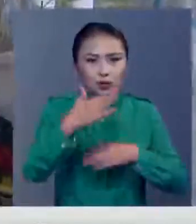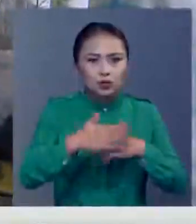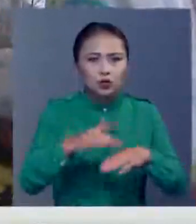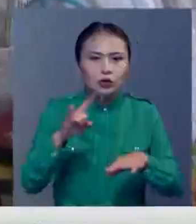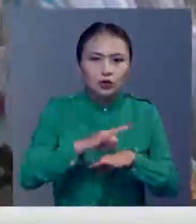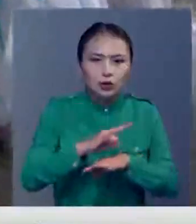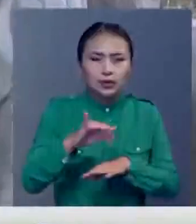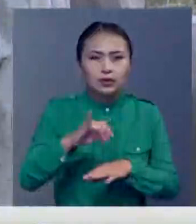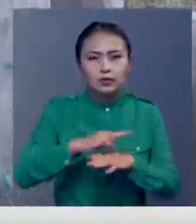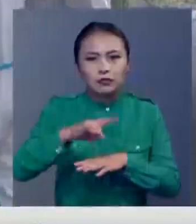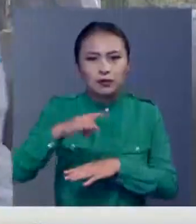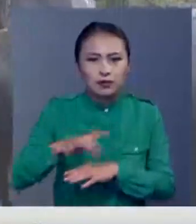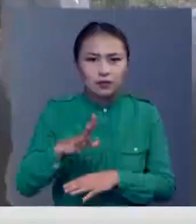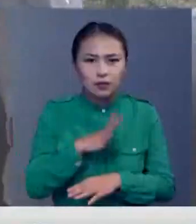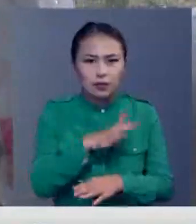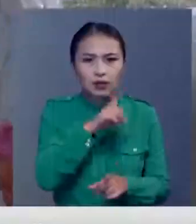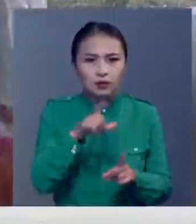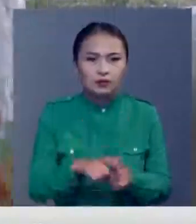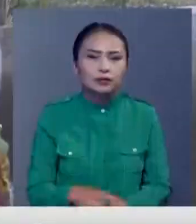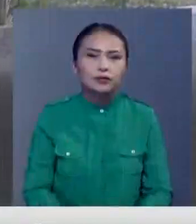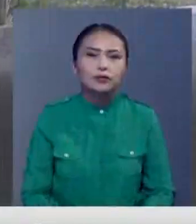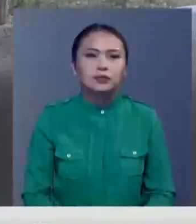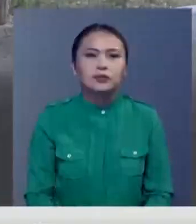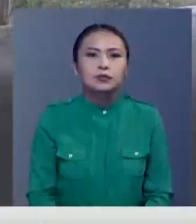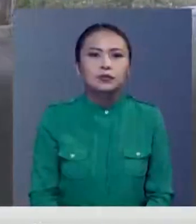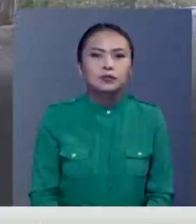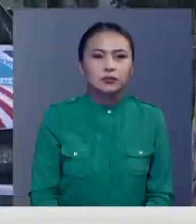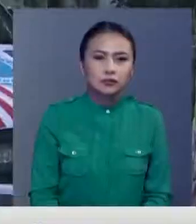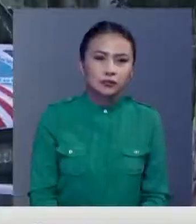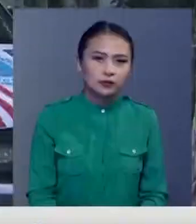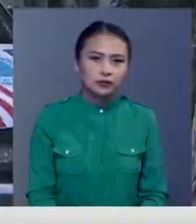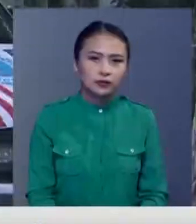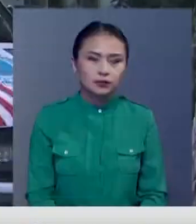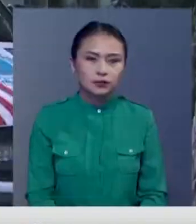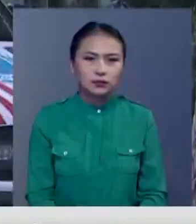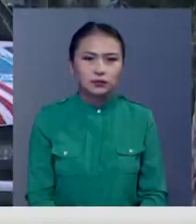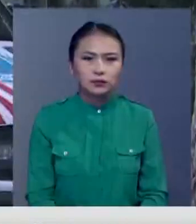ұшақ пен тікұшақ жұмылдырылған. Ұлан Нарынбек, Григорий Беденко, Сержан Жұмабаев, Хабар 24, Алматы облысынан.